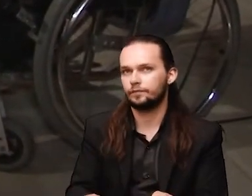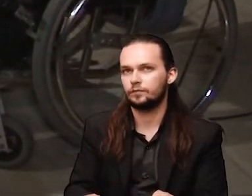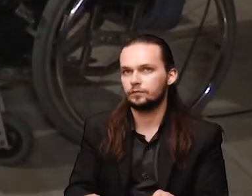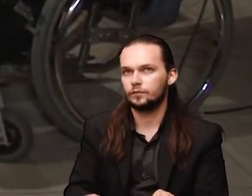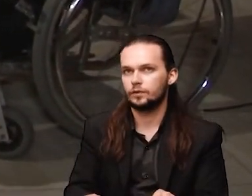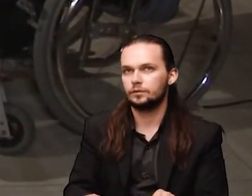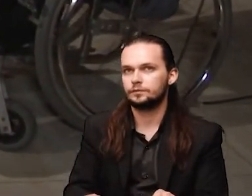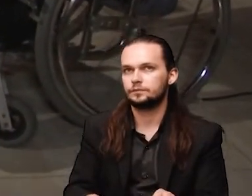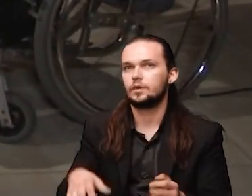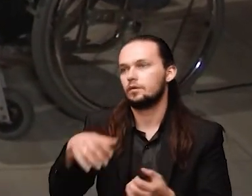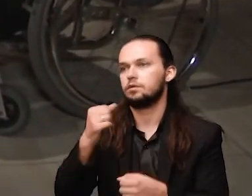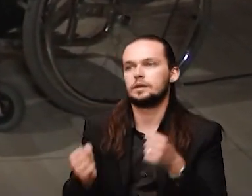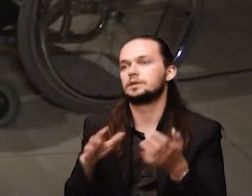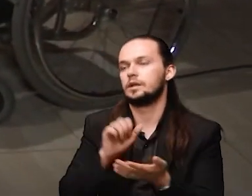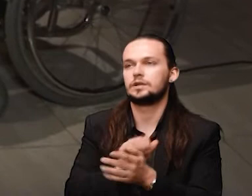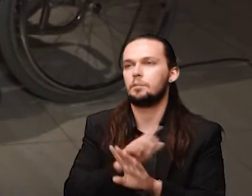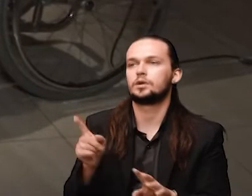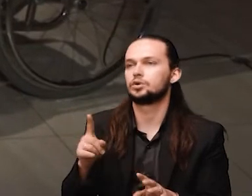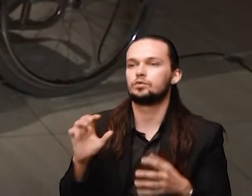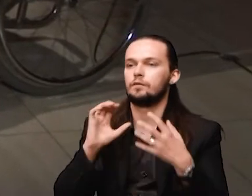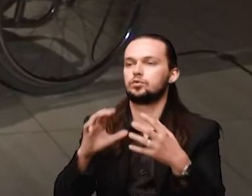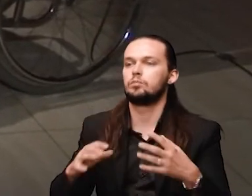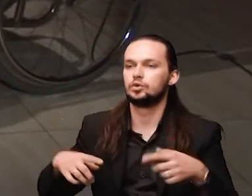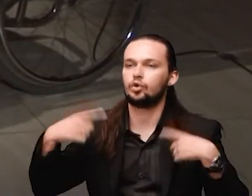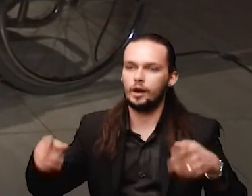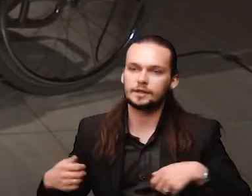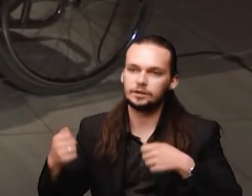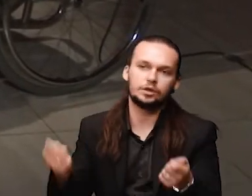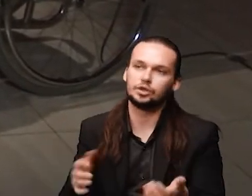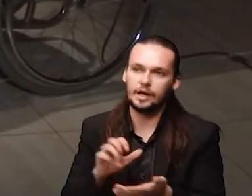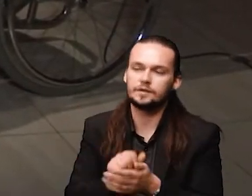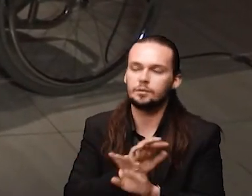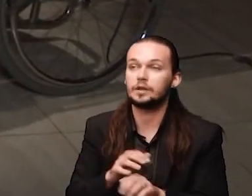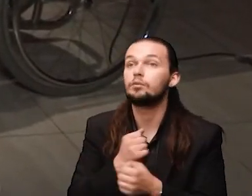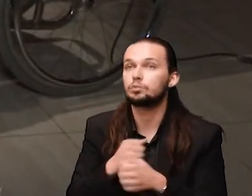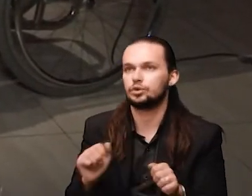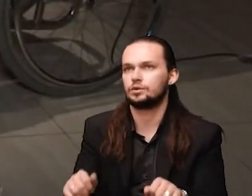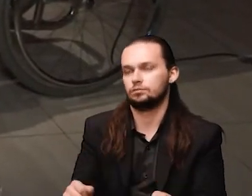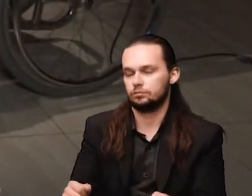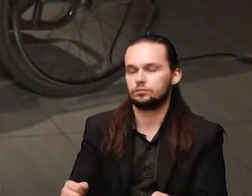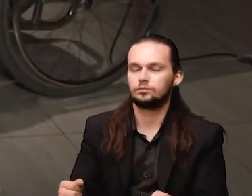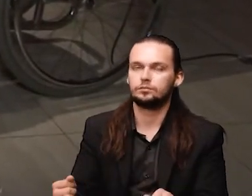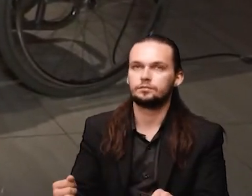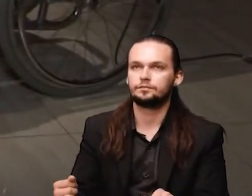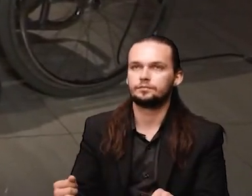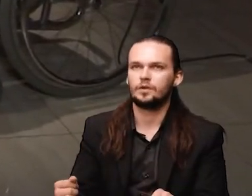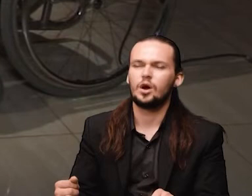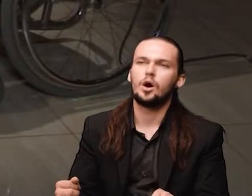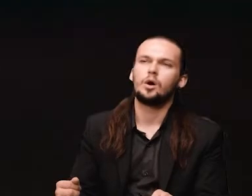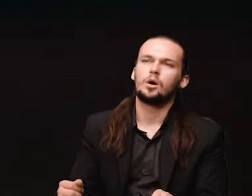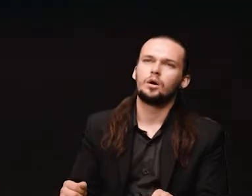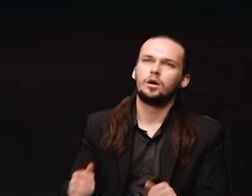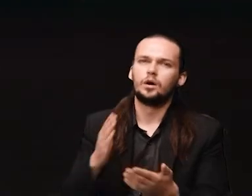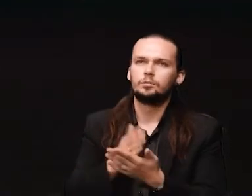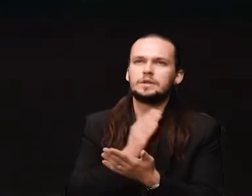представить, что водитель не заметил, что человек в автобус на коляске, человек входит. Нет, безусловно, но просто к тому, что вот